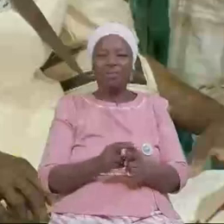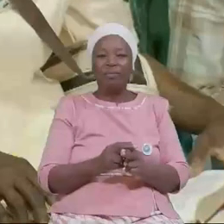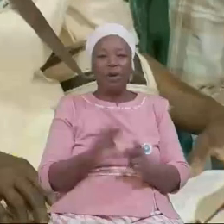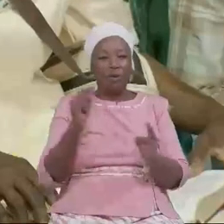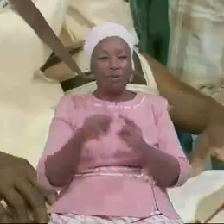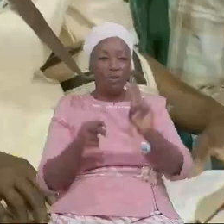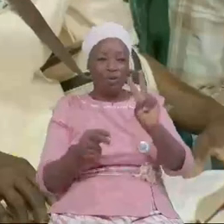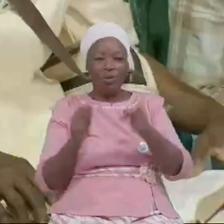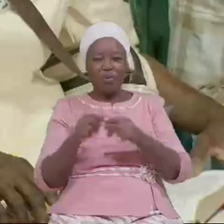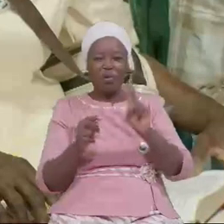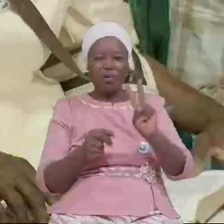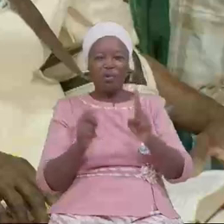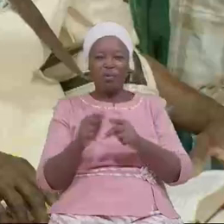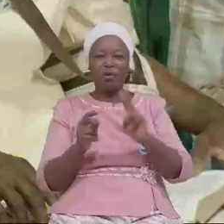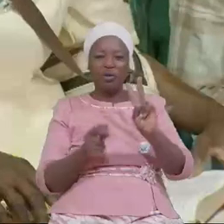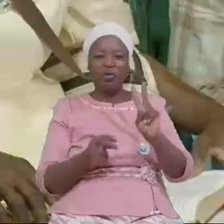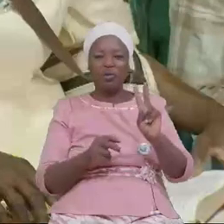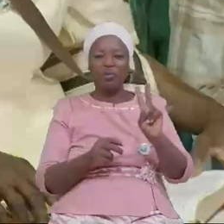point. Nous allons au deuxième point.